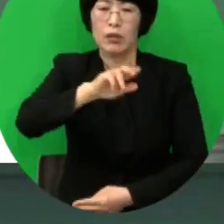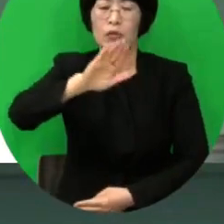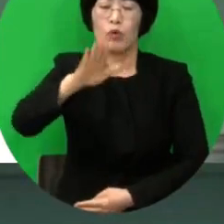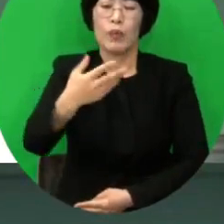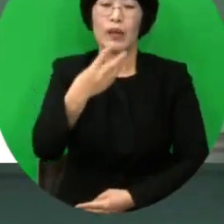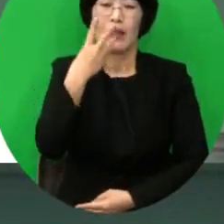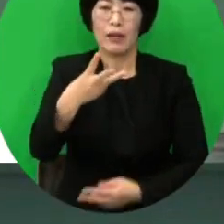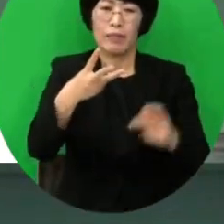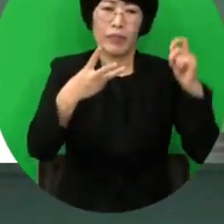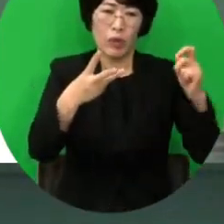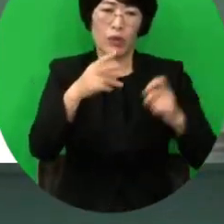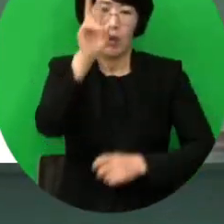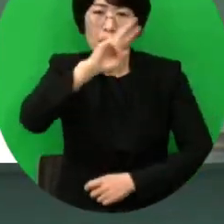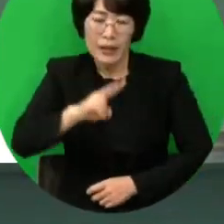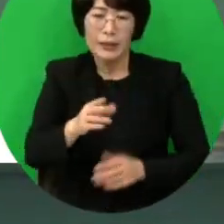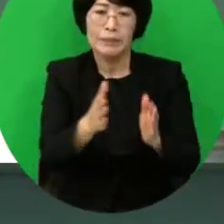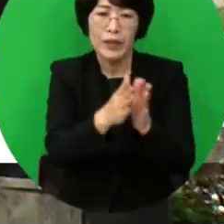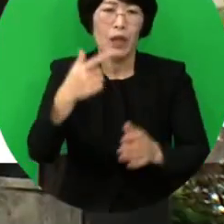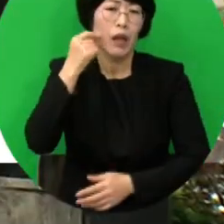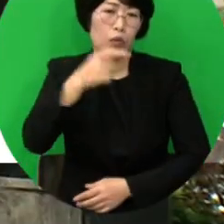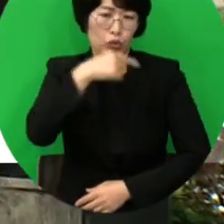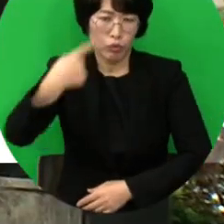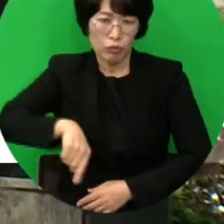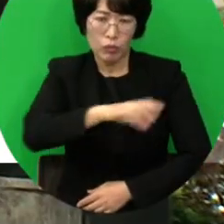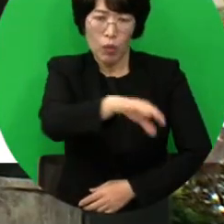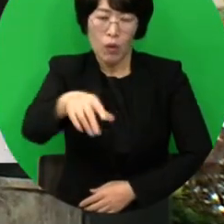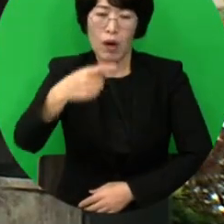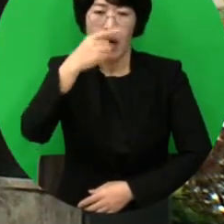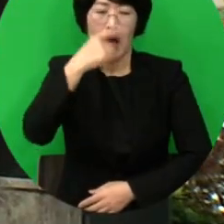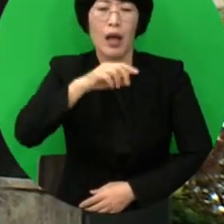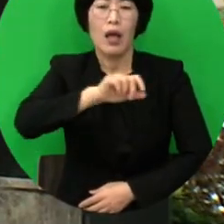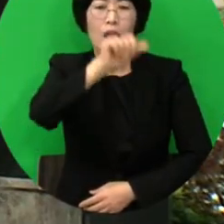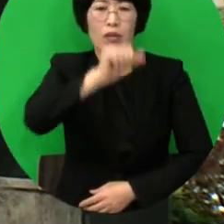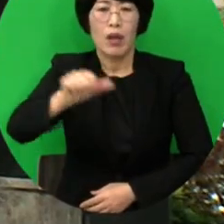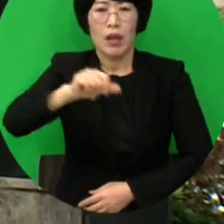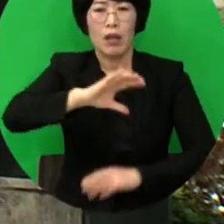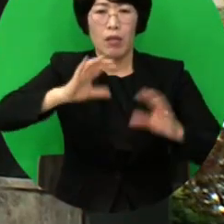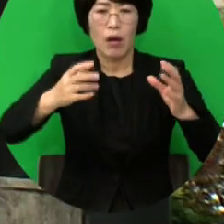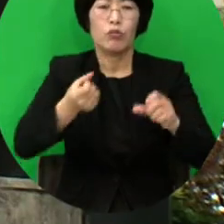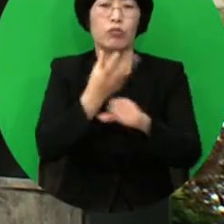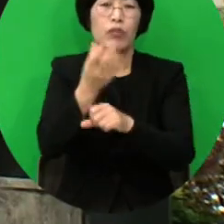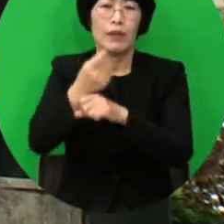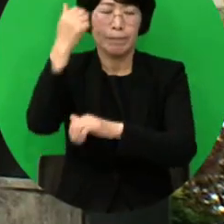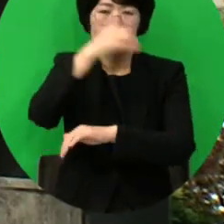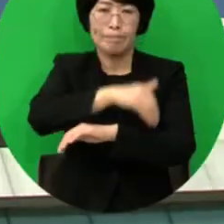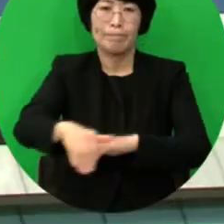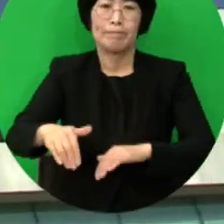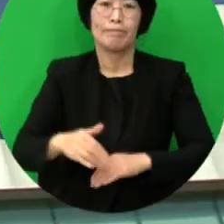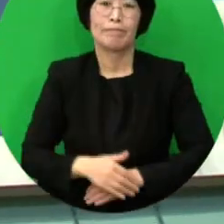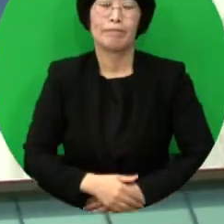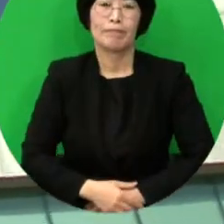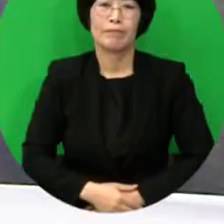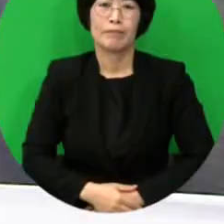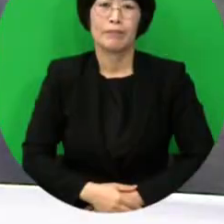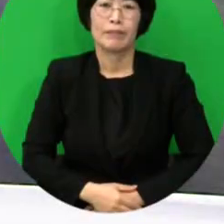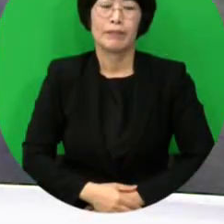1,903톤을 베트남을 시작으로 일본과 중국 등 아시아 국가에 수출할 방침입니다.